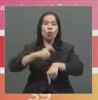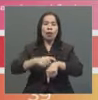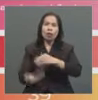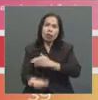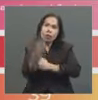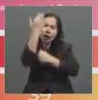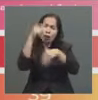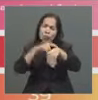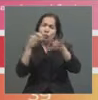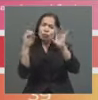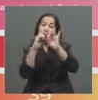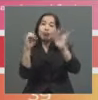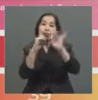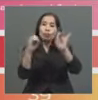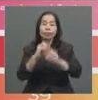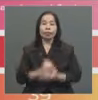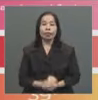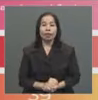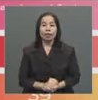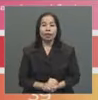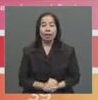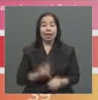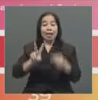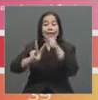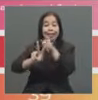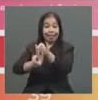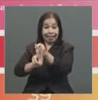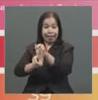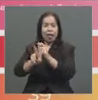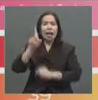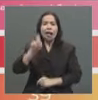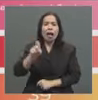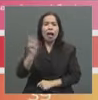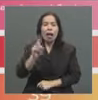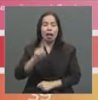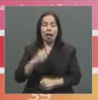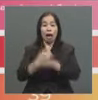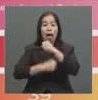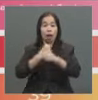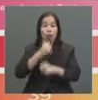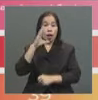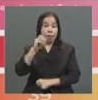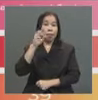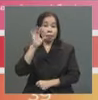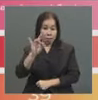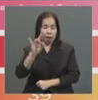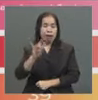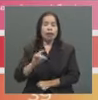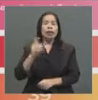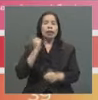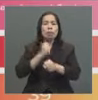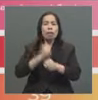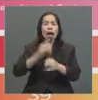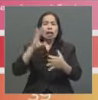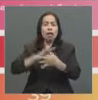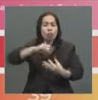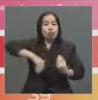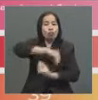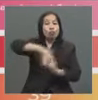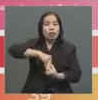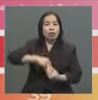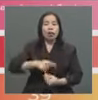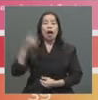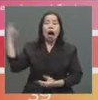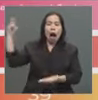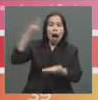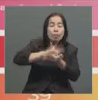ษนะครับรายที่12เป็นผู้เสียชีวิตอายุ58ปีอาชีพนักธุรกิจนะครับกลับมาจากประเทศอังกฤ